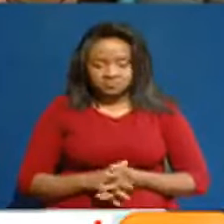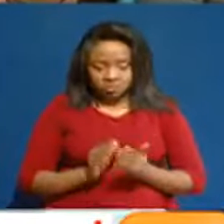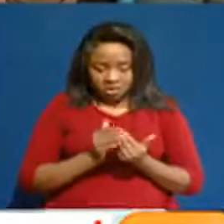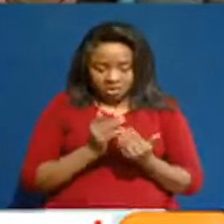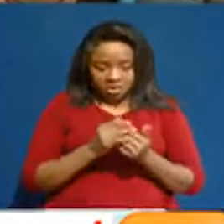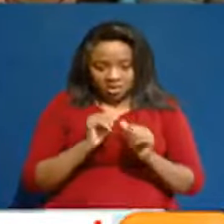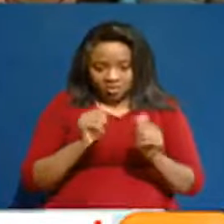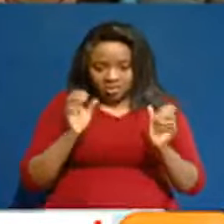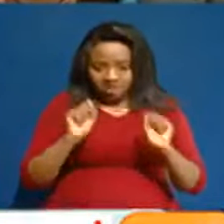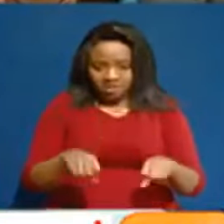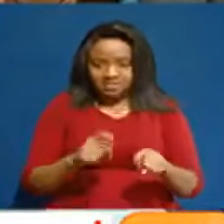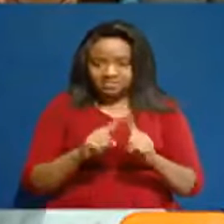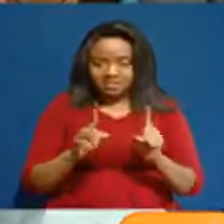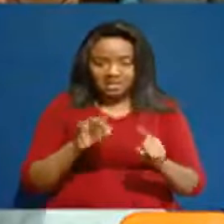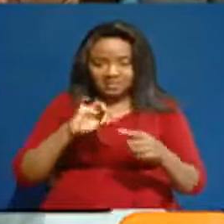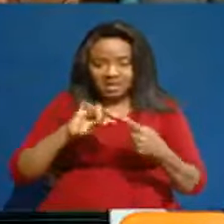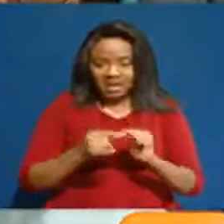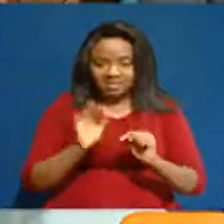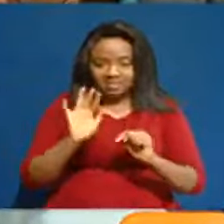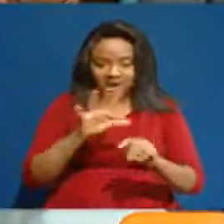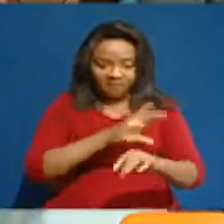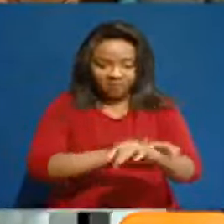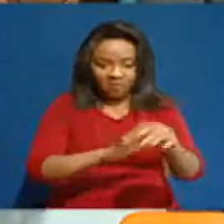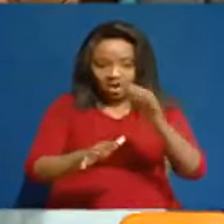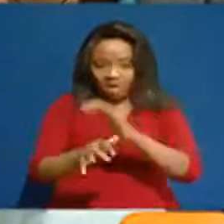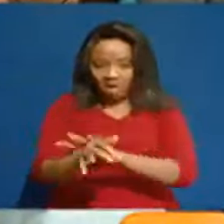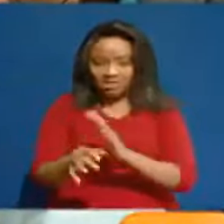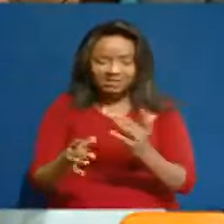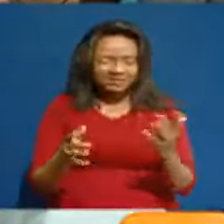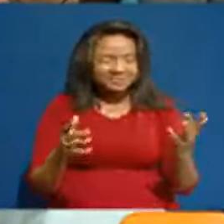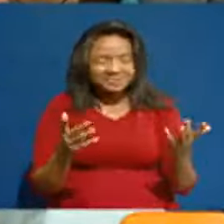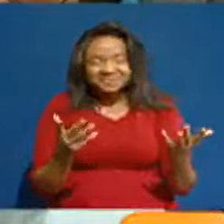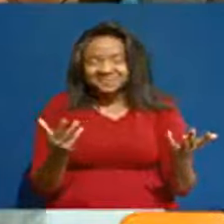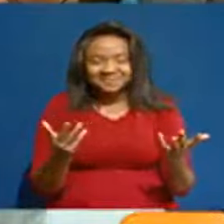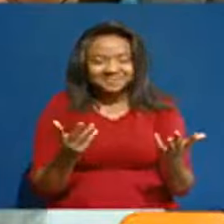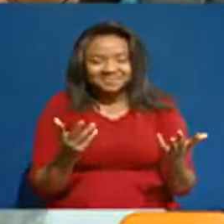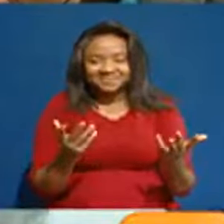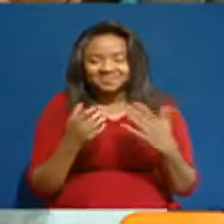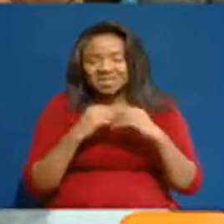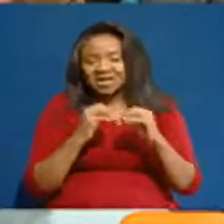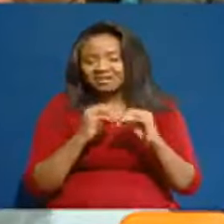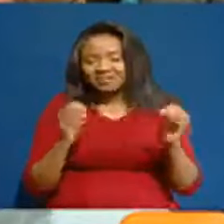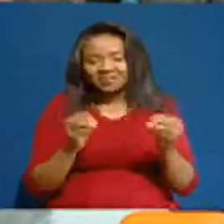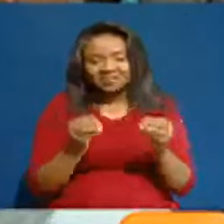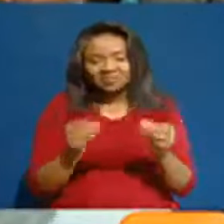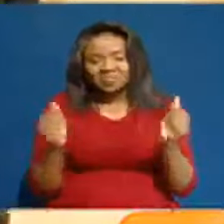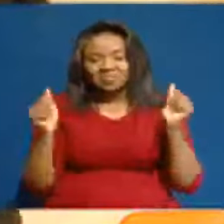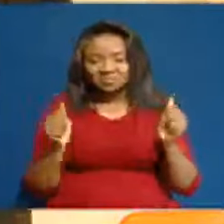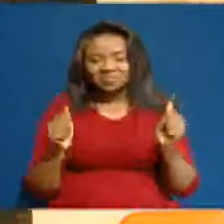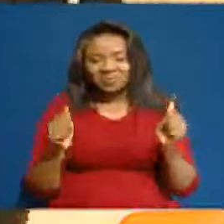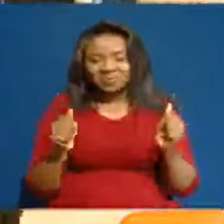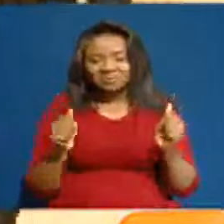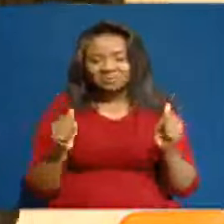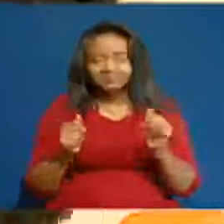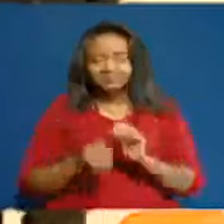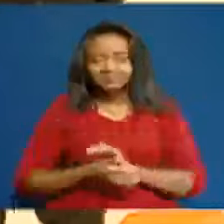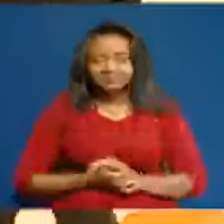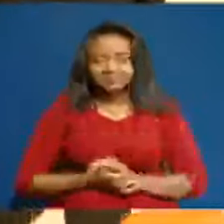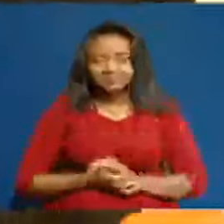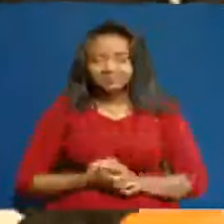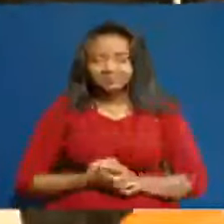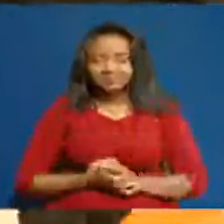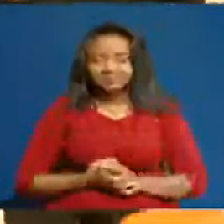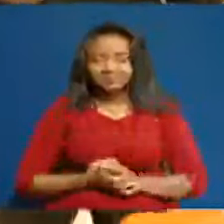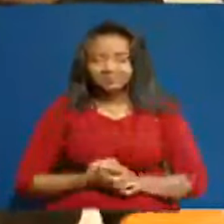but the kind of injury he had, like there's no surgery, there's no treatment which can heal him now. Mbali na